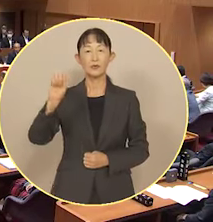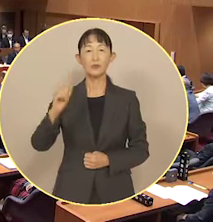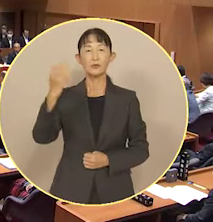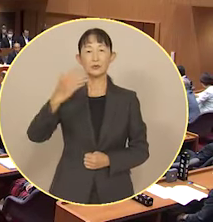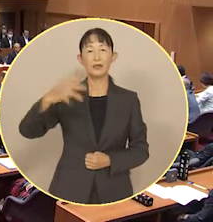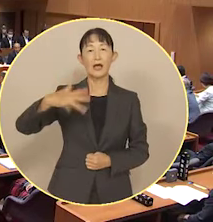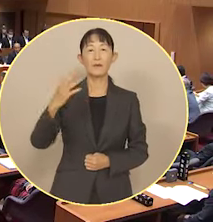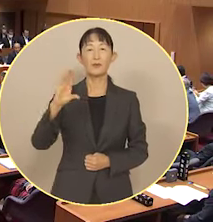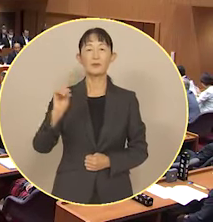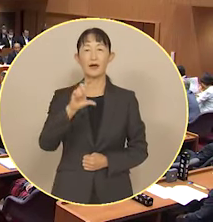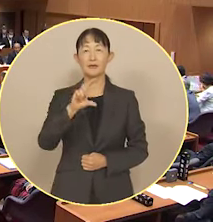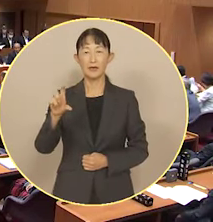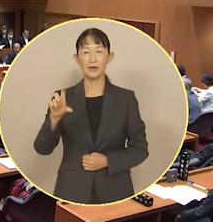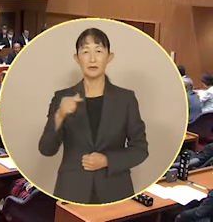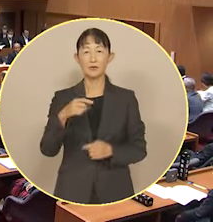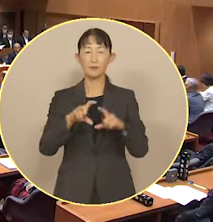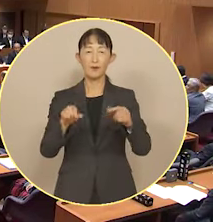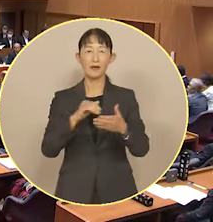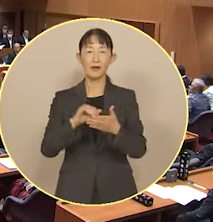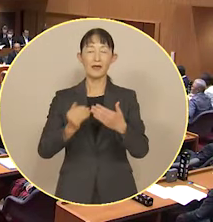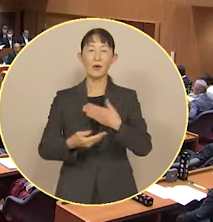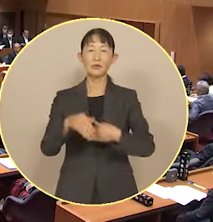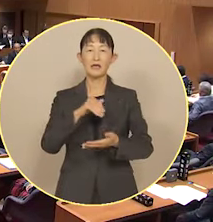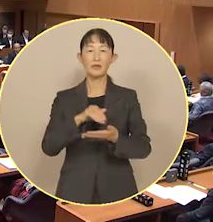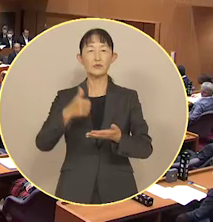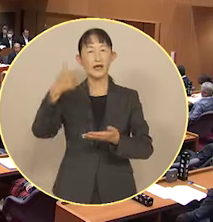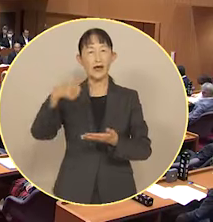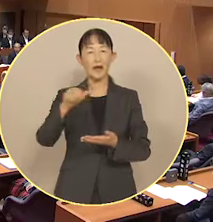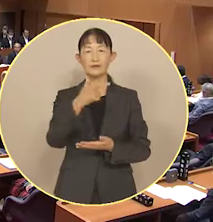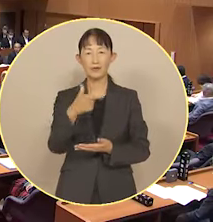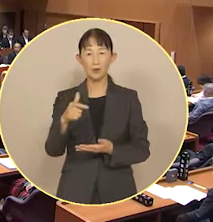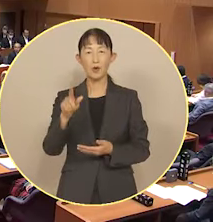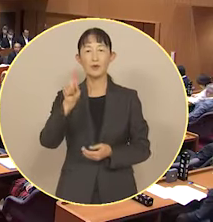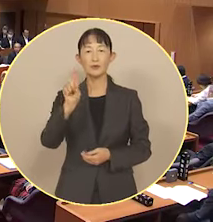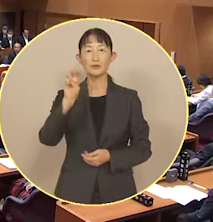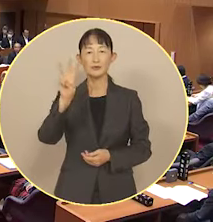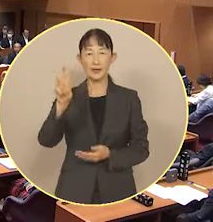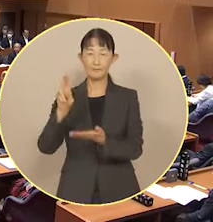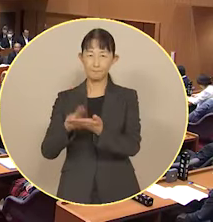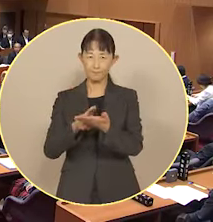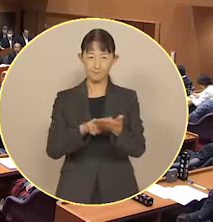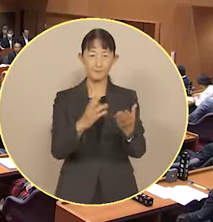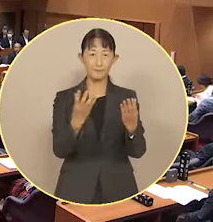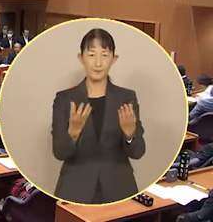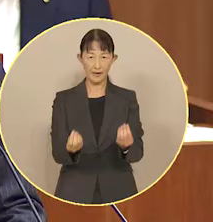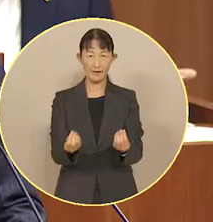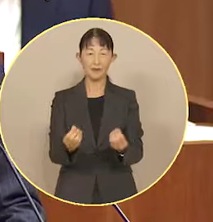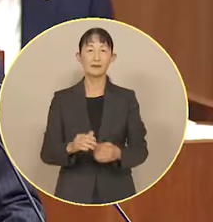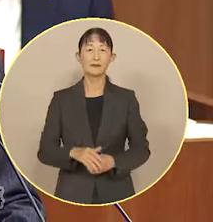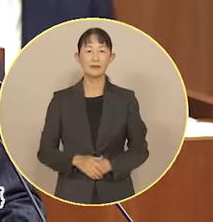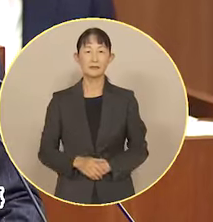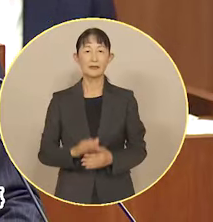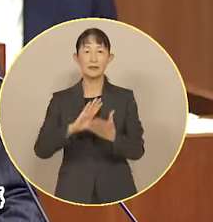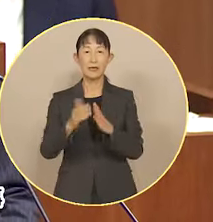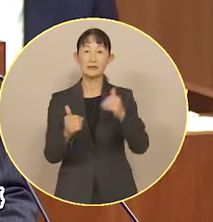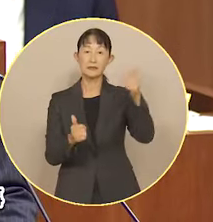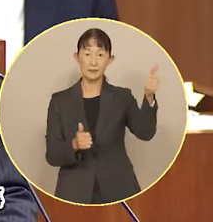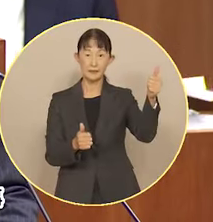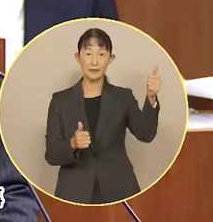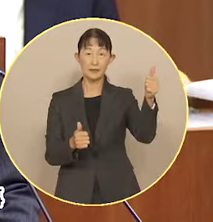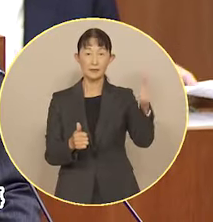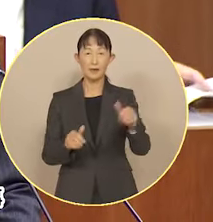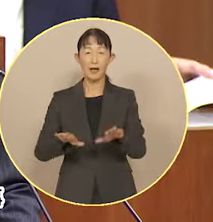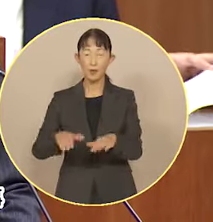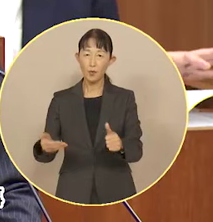800万円の会計案など13議案が議決されました茨知事は